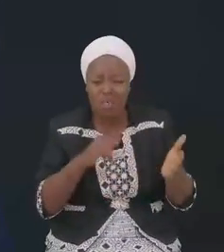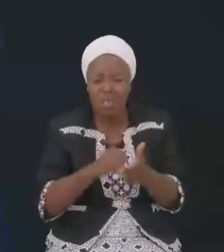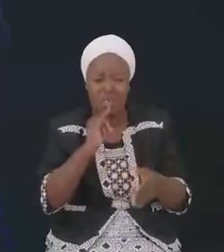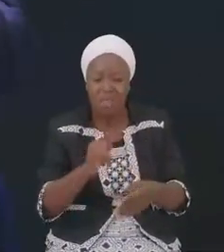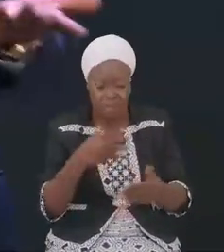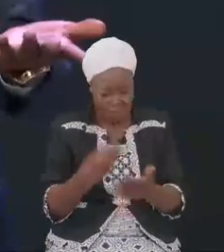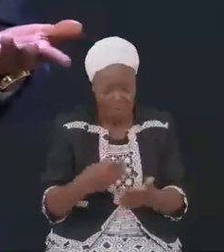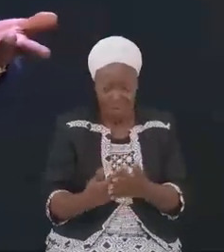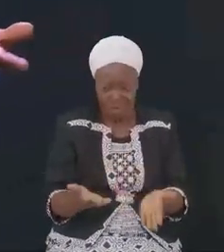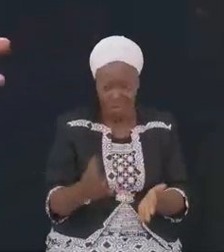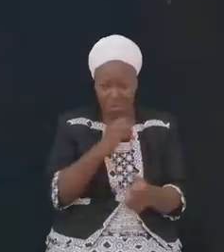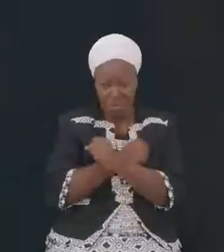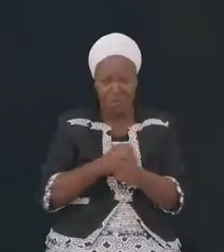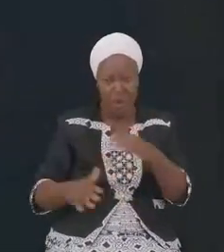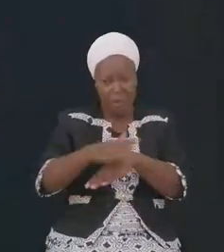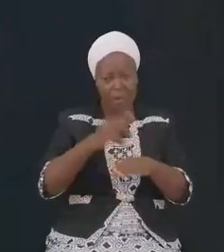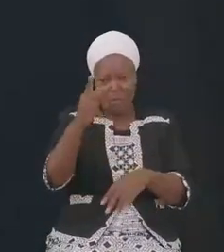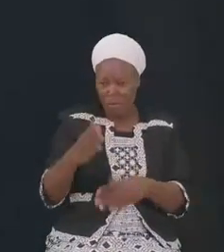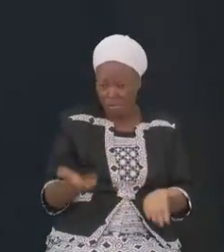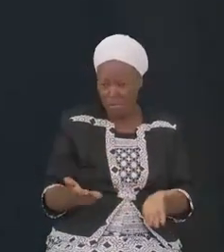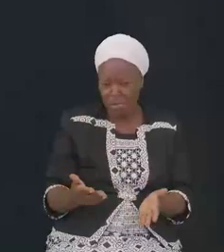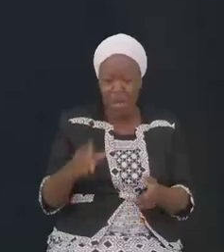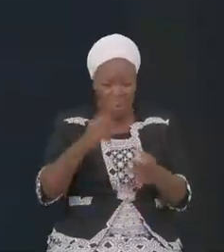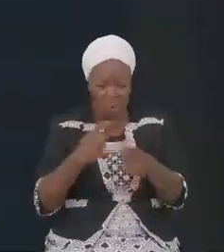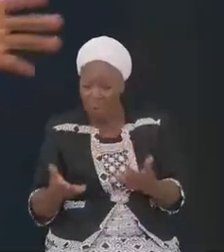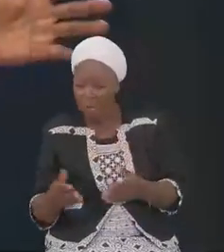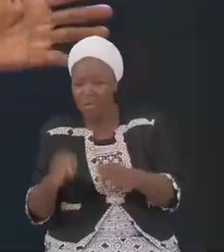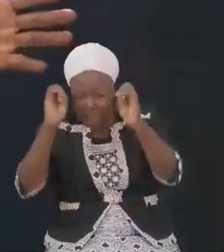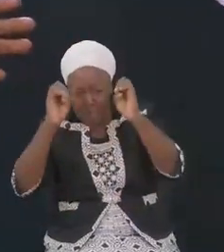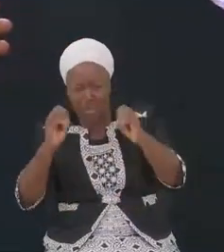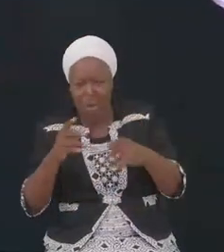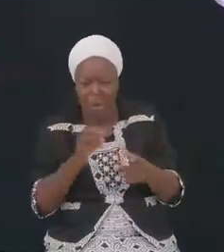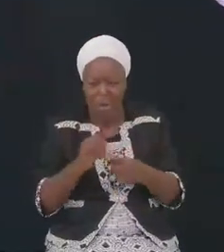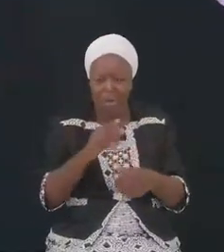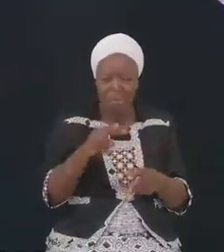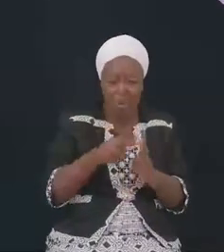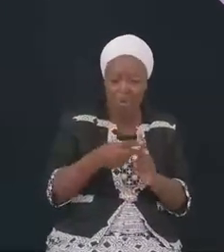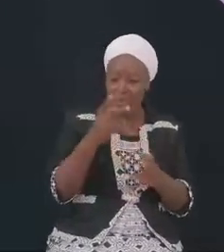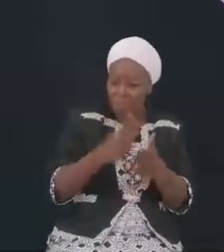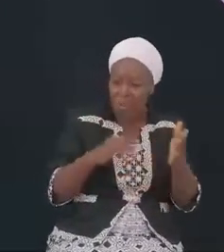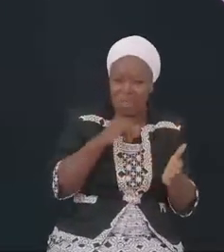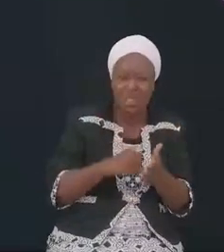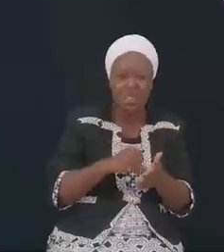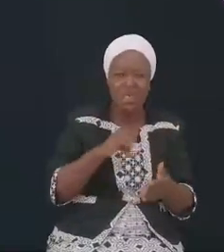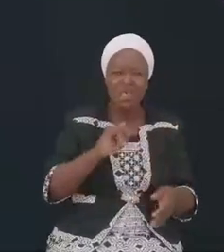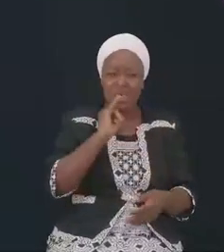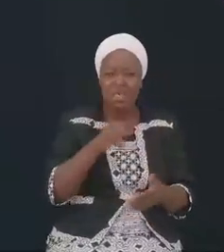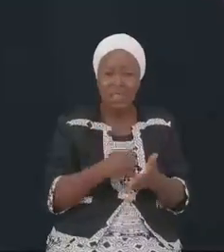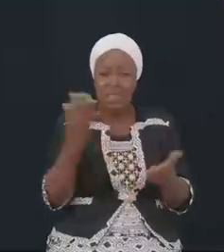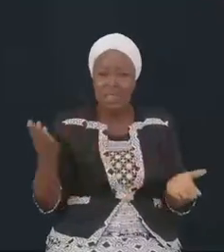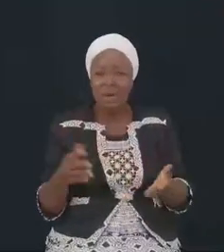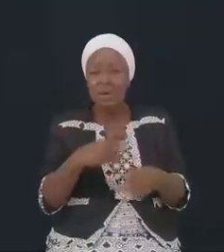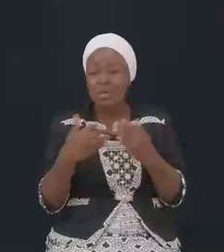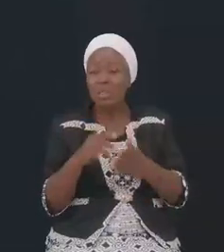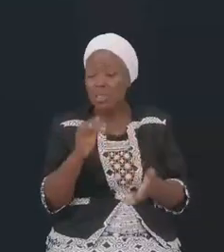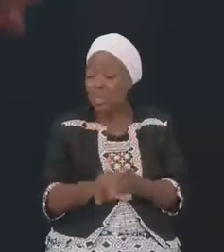quelle que soit la chose, l'éducation à l'étranger, quelle que soit la chose, les choses que les